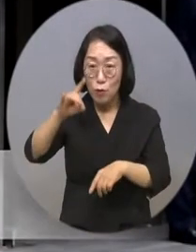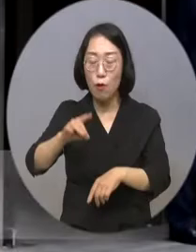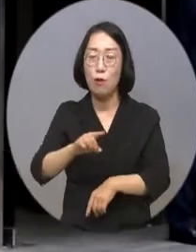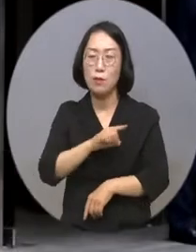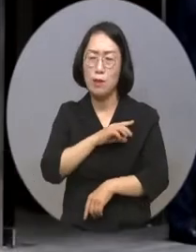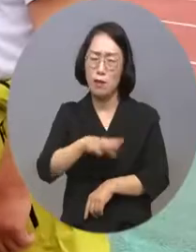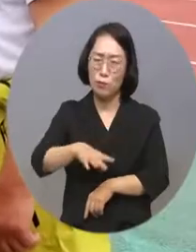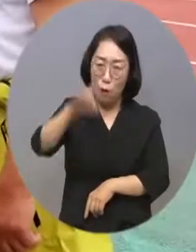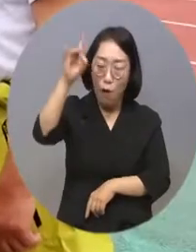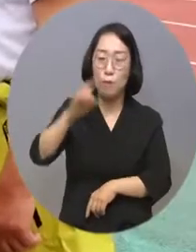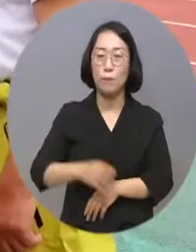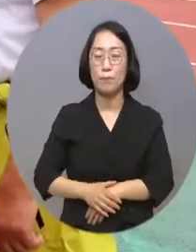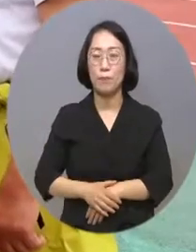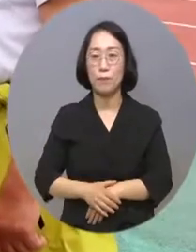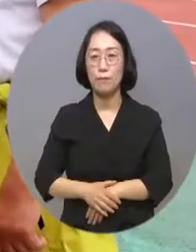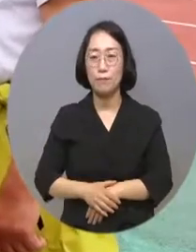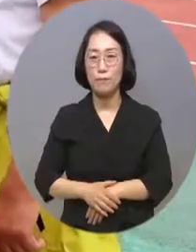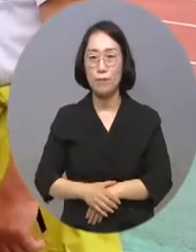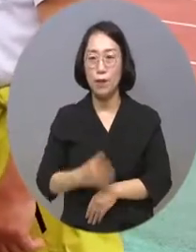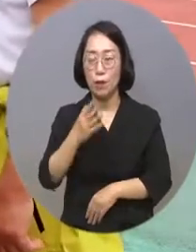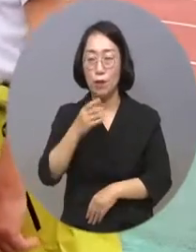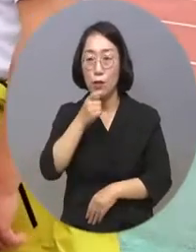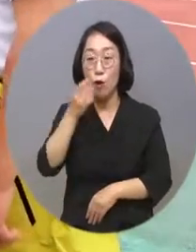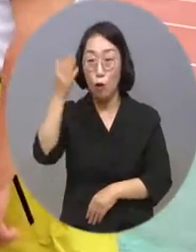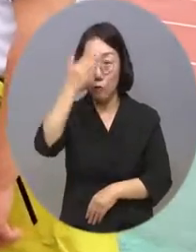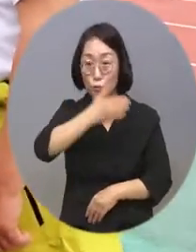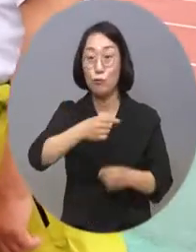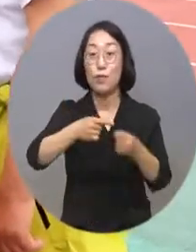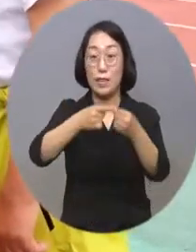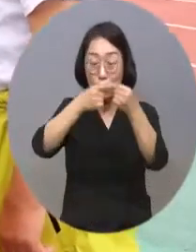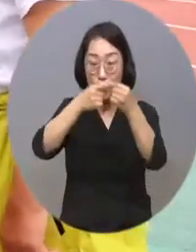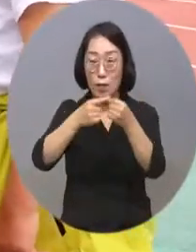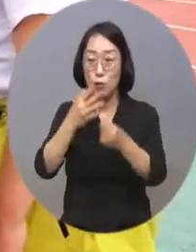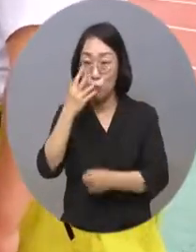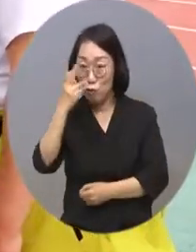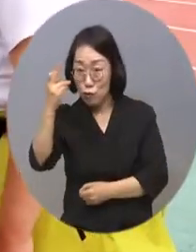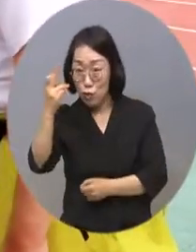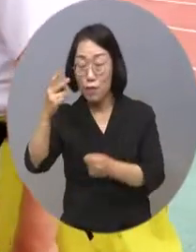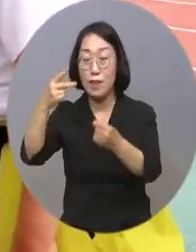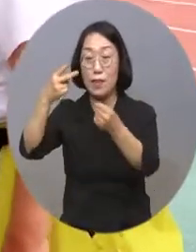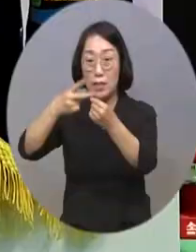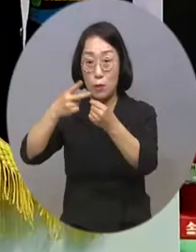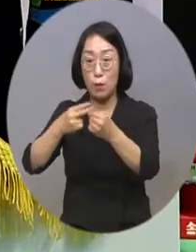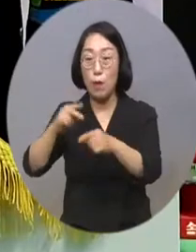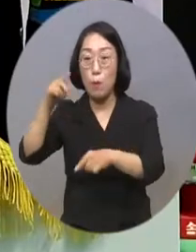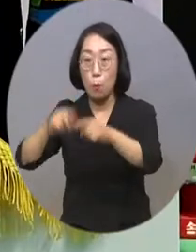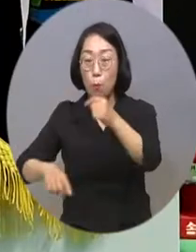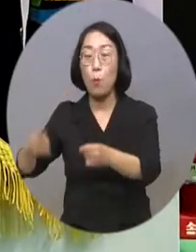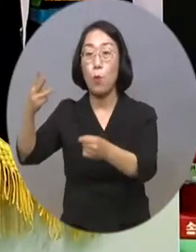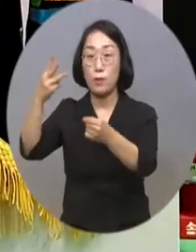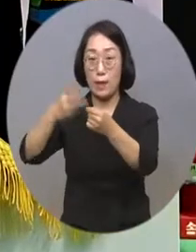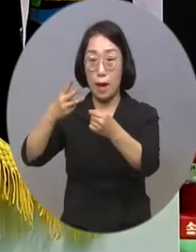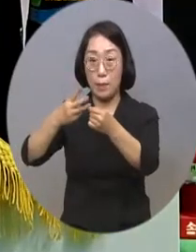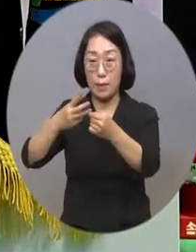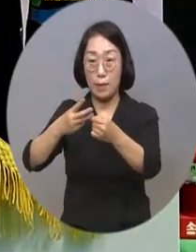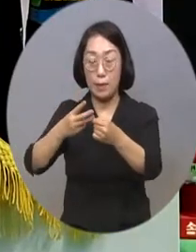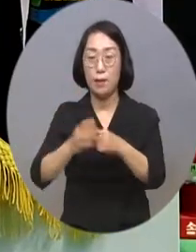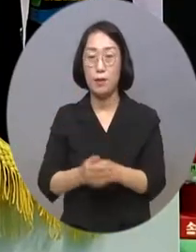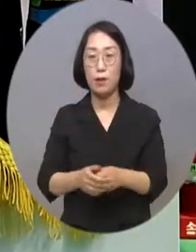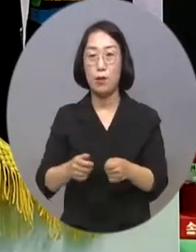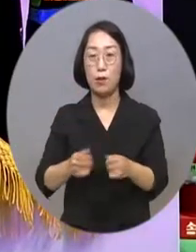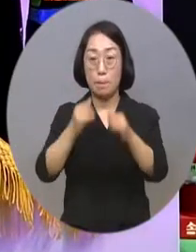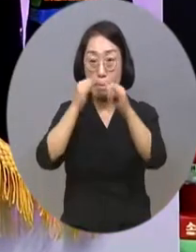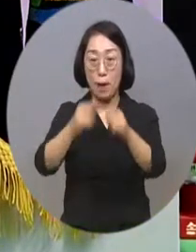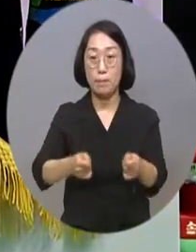사례입니다 여수시가 종합우승을 순천시 2위 보시가 3위를 차지해 시상식과 함께